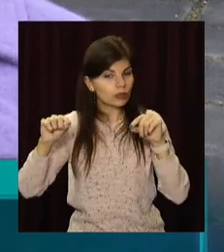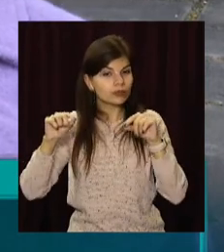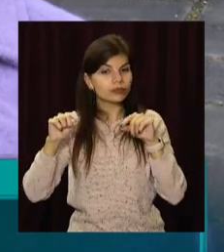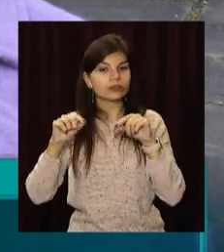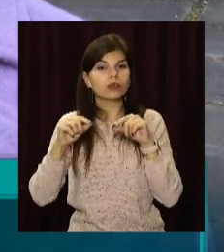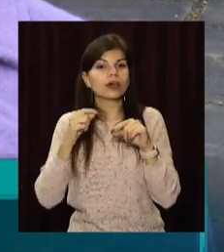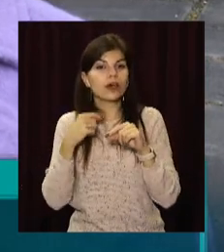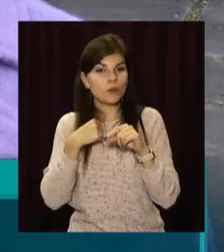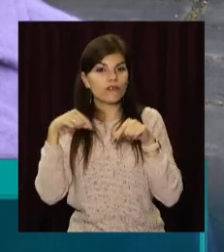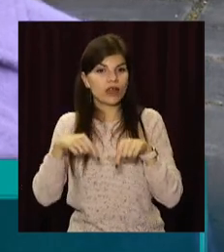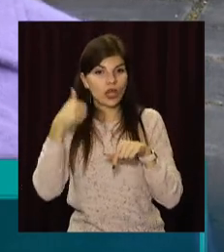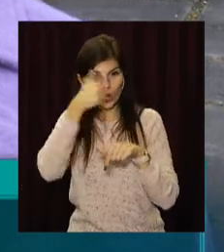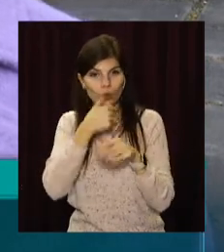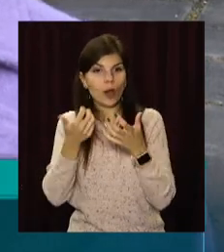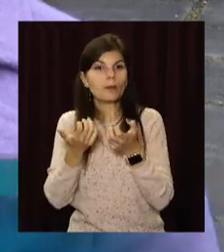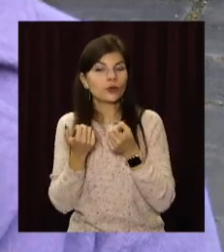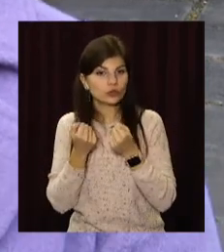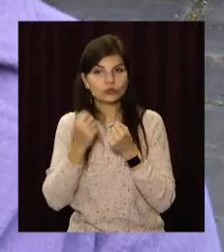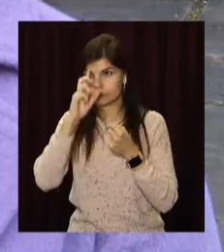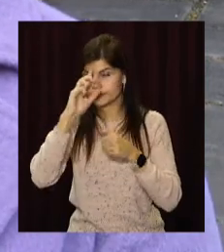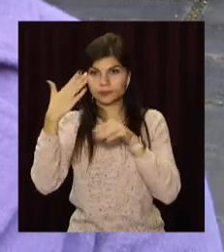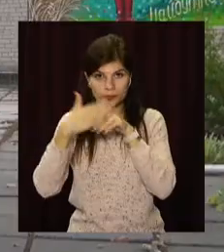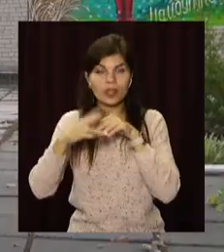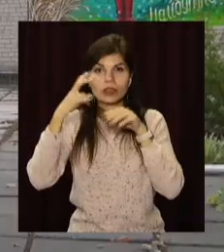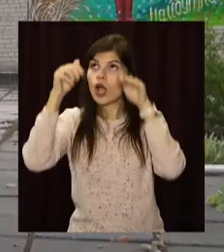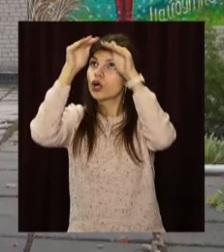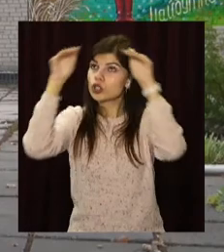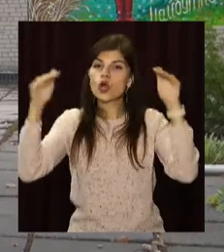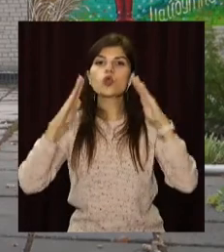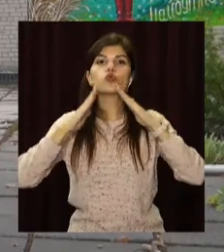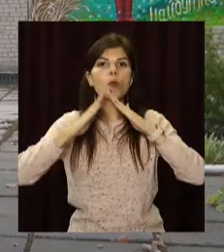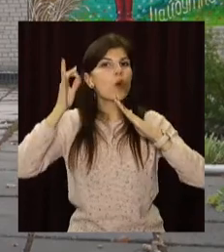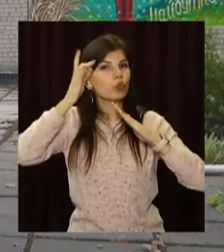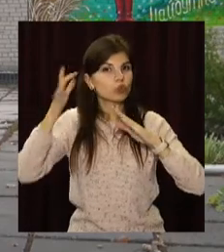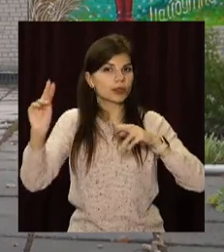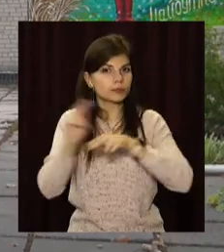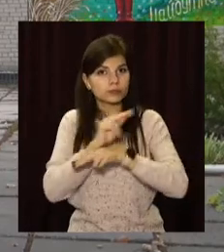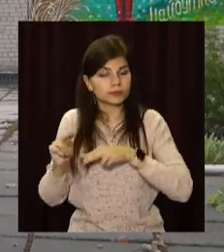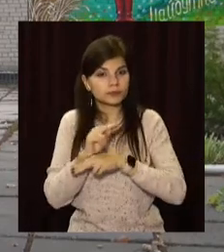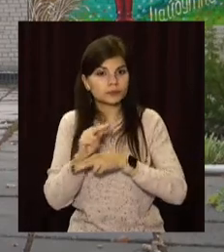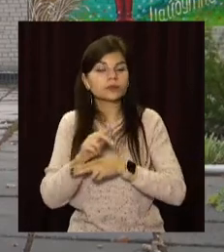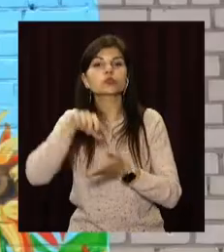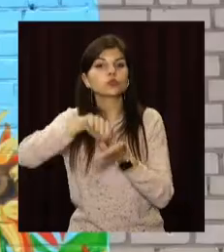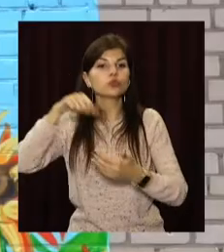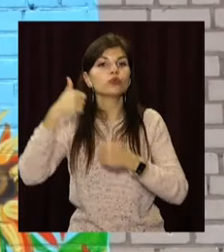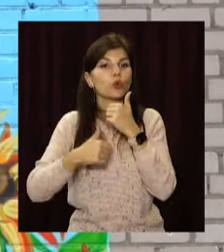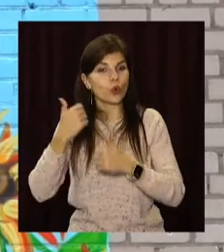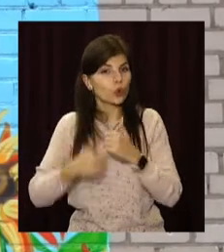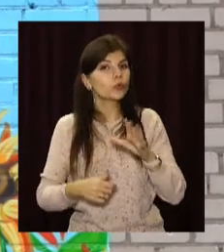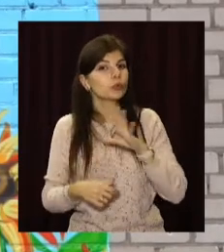І ми в цьому році отримали на кришу в Домі культури. Участвували в конкурсі,